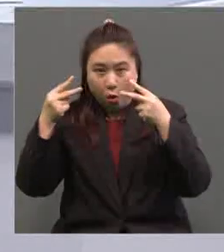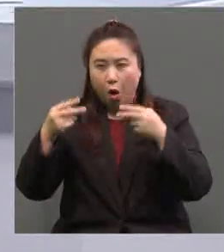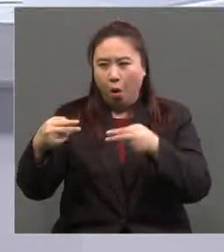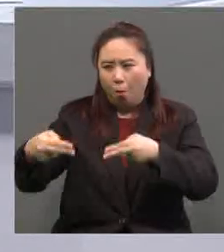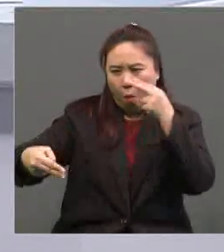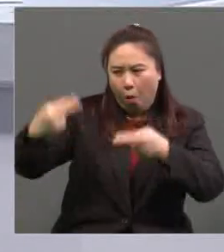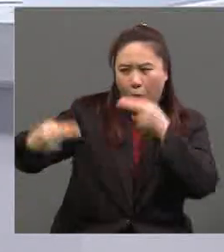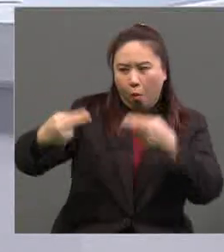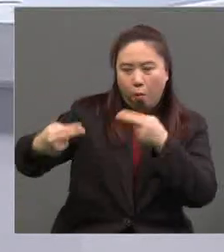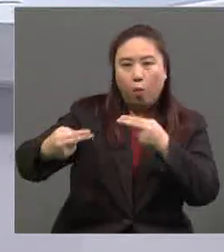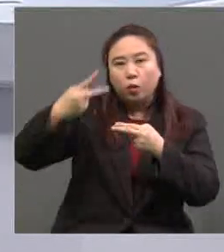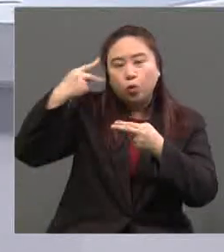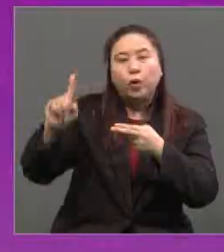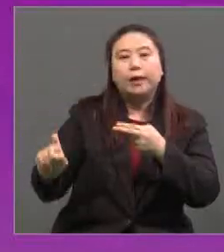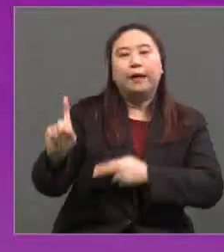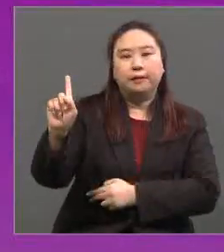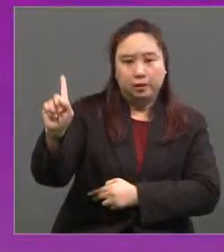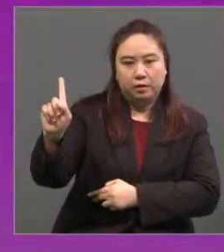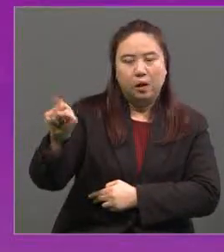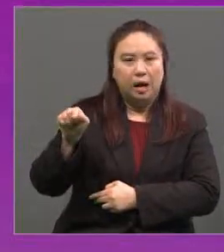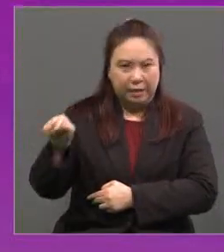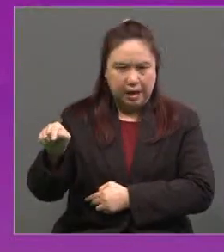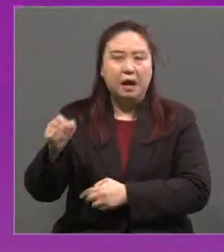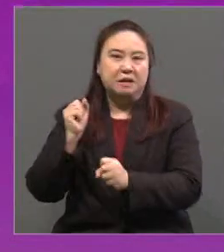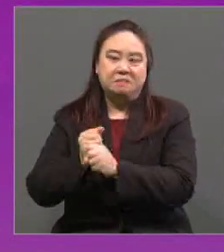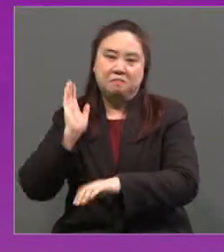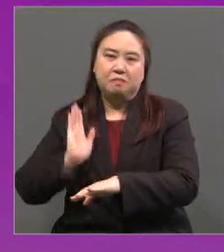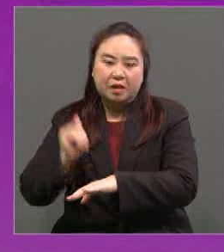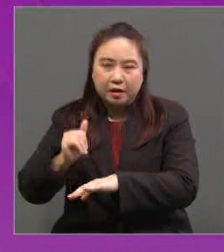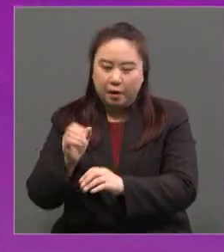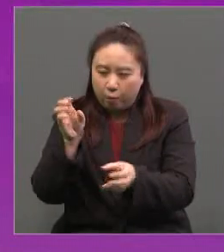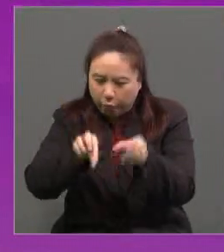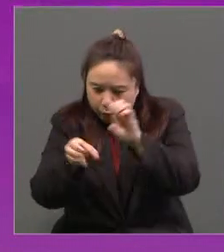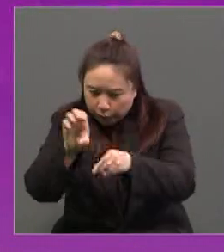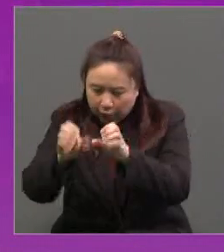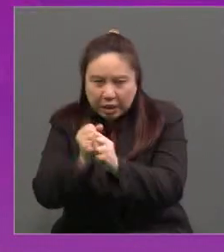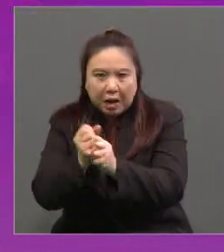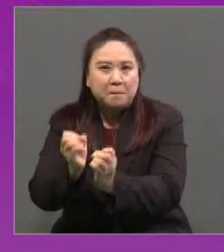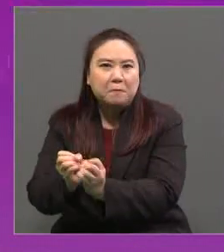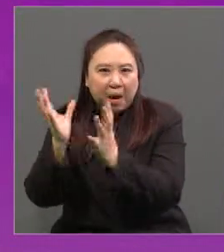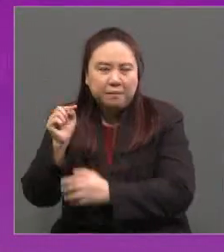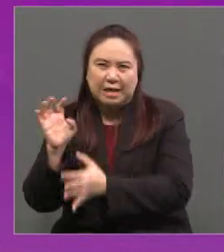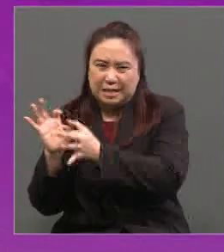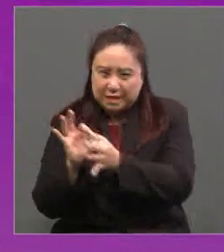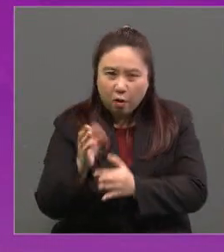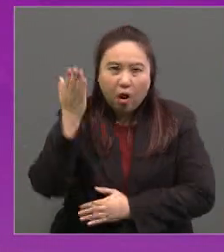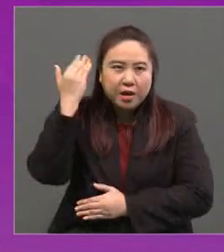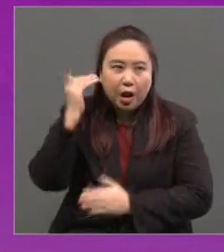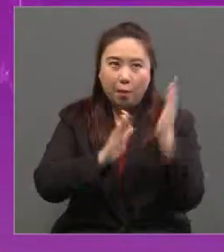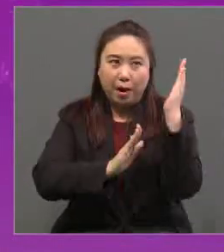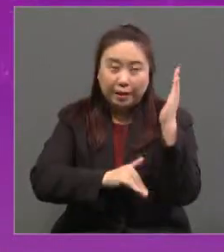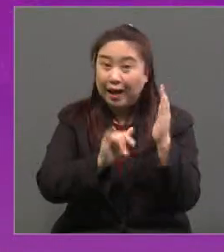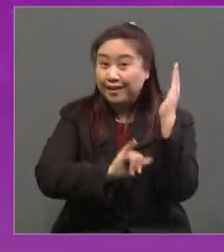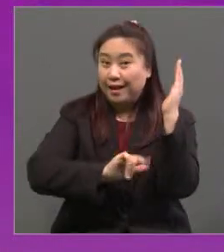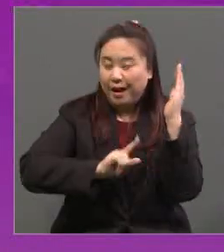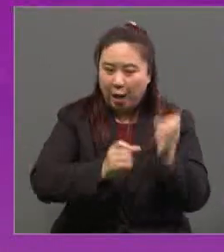รายด้วยกันเป็นผู้ก่อเหตุรุนแรงที่เชี่ยวชาญด้านประกอบวัตถุระเบิดเชื่อมโยงเหตุลอบวางระเบิดหลายจุดค่ะในพื้นที่ของจังหวัดยะ